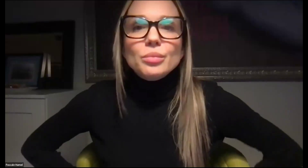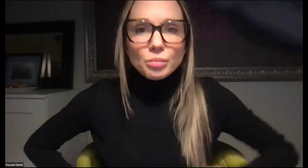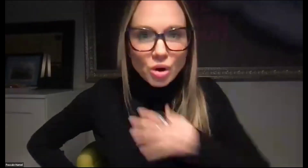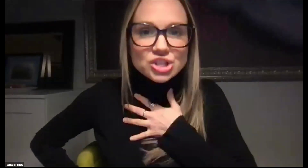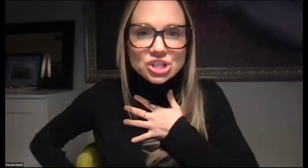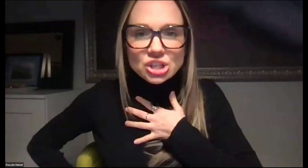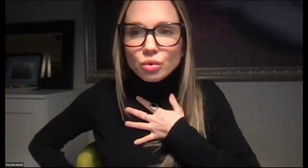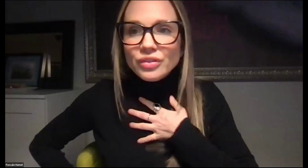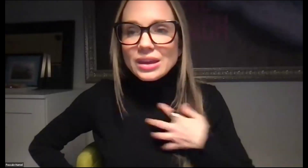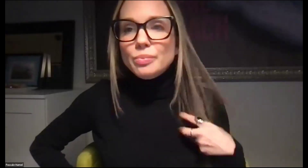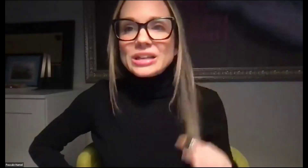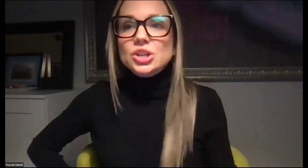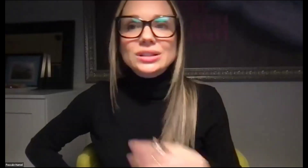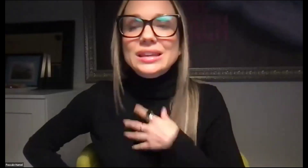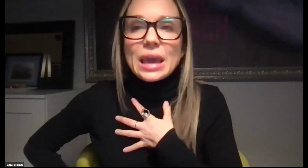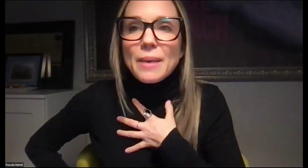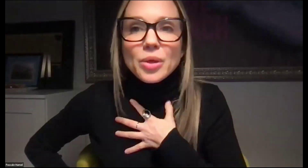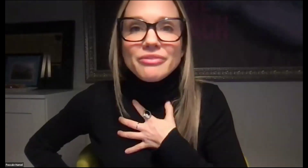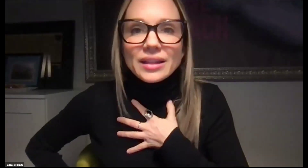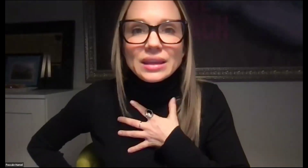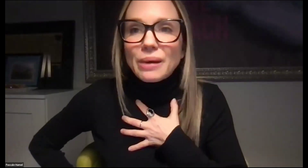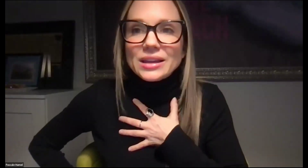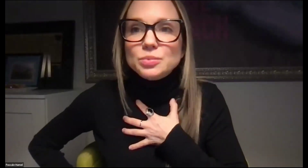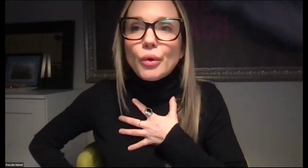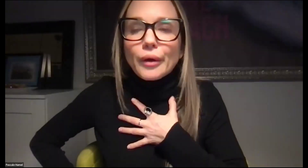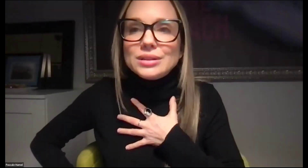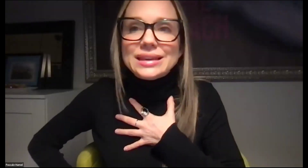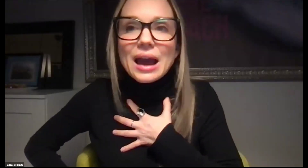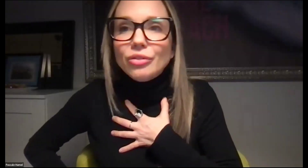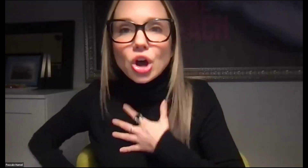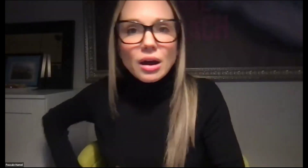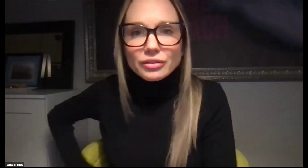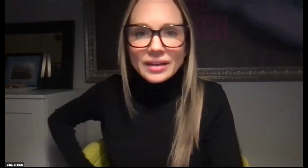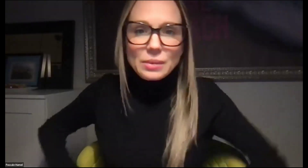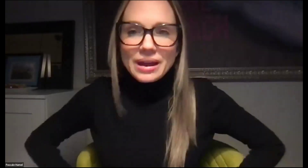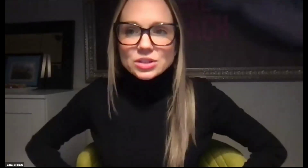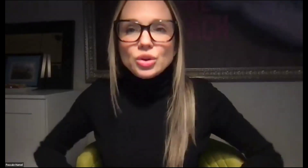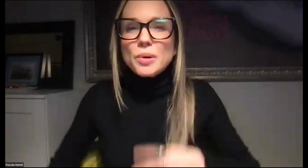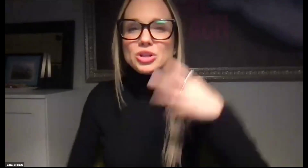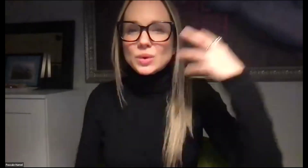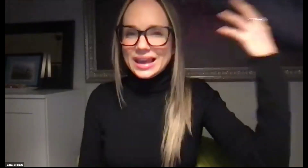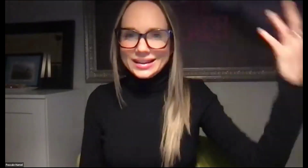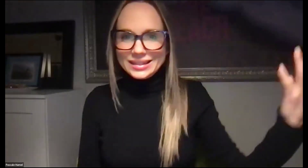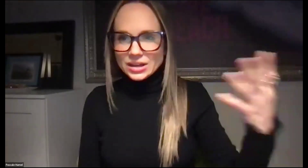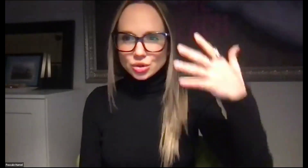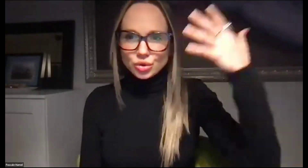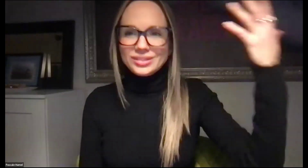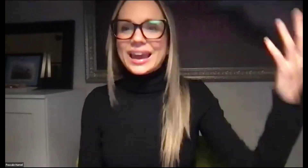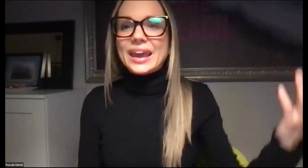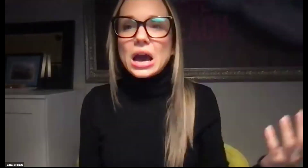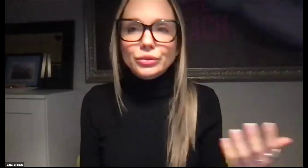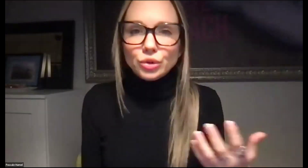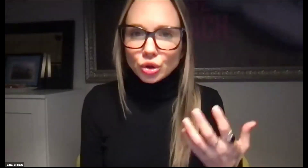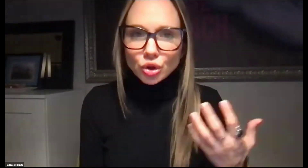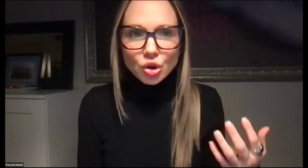trouver. Moi, j'ai trouvé une personne qui était capable de me faire des pinces pour, tu sais, 40 faire des pinces. On n'a pas besoin d'aller dans